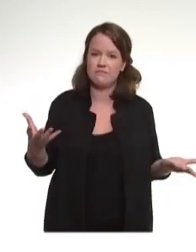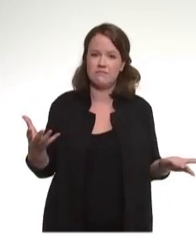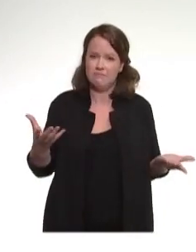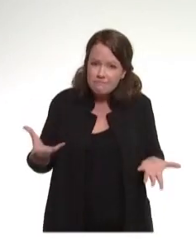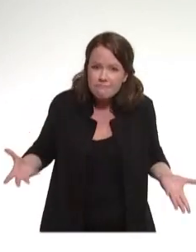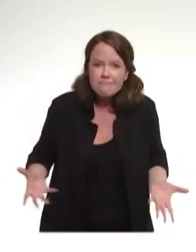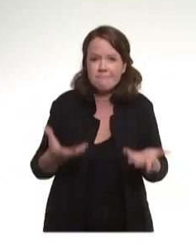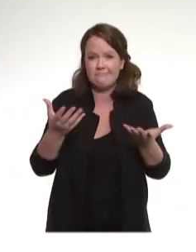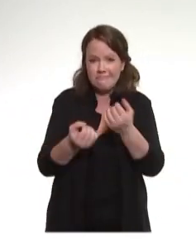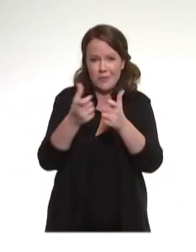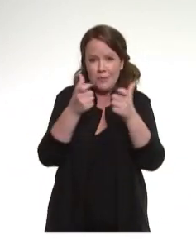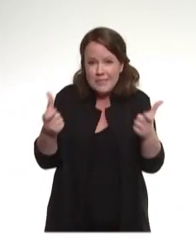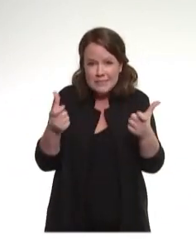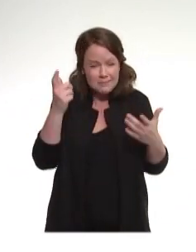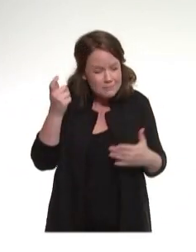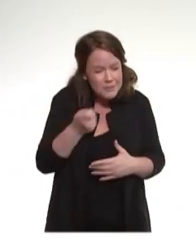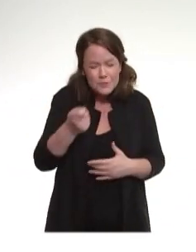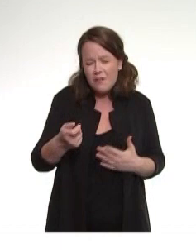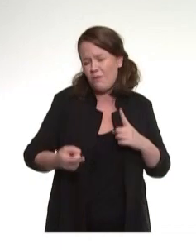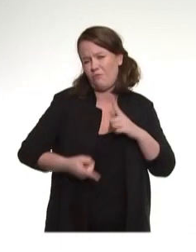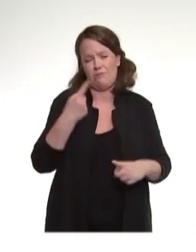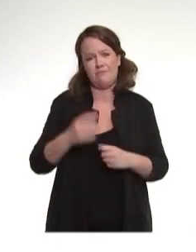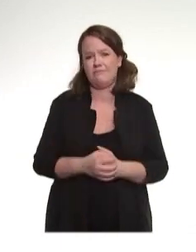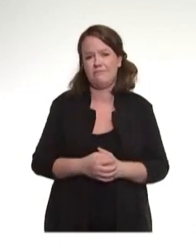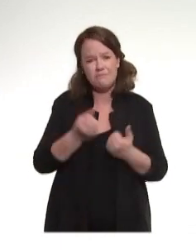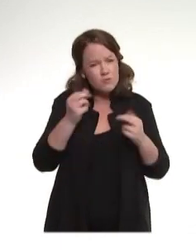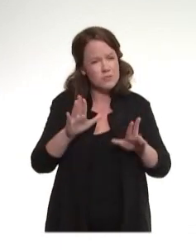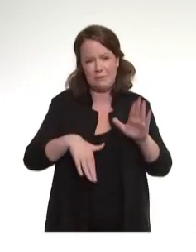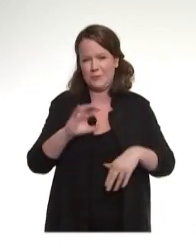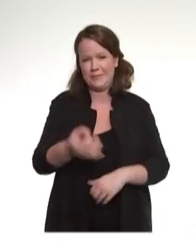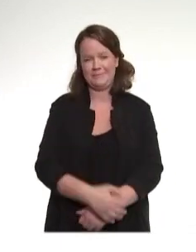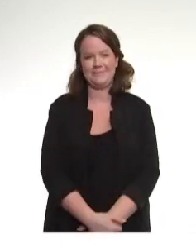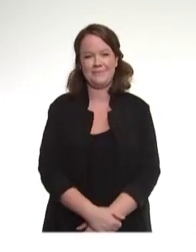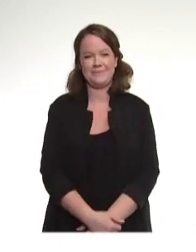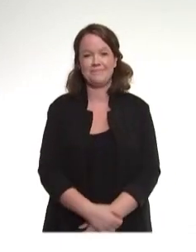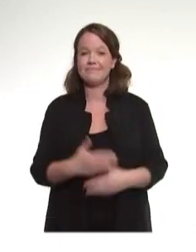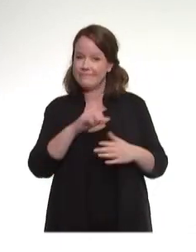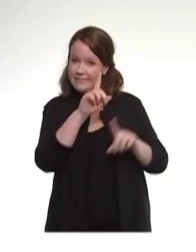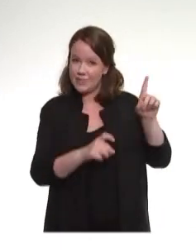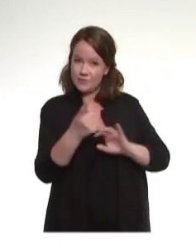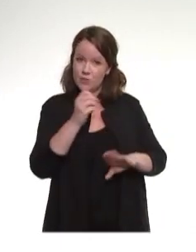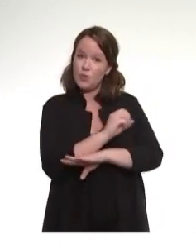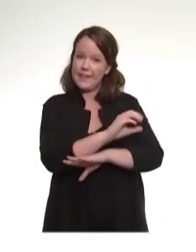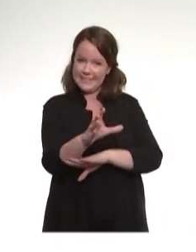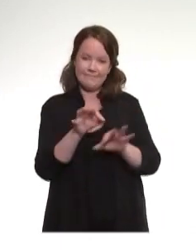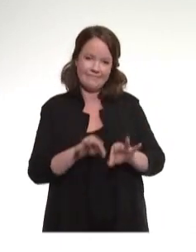les fronts oeuvre utile et je suis sûr que ça marchera on passe aux questions des journalistes